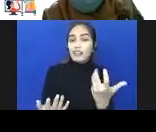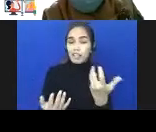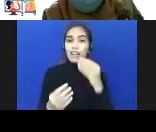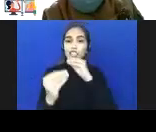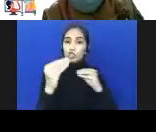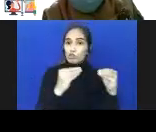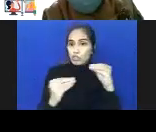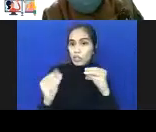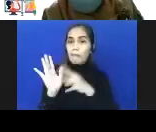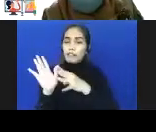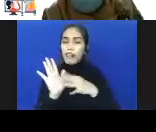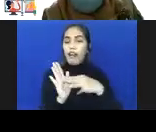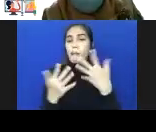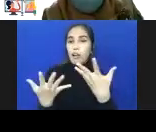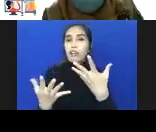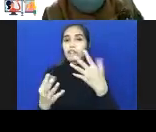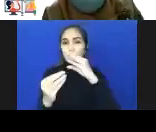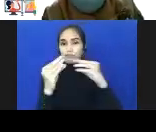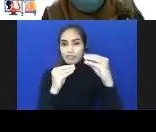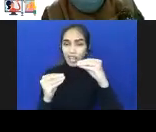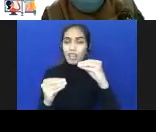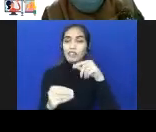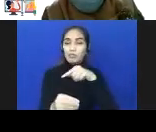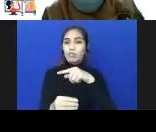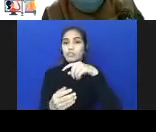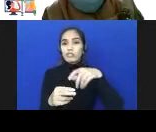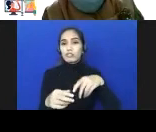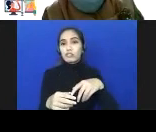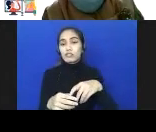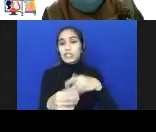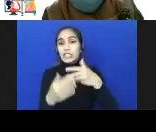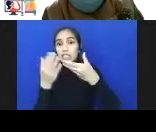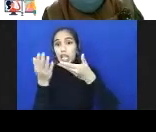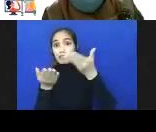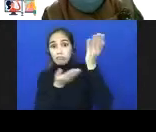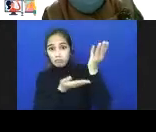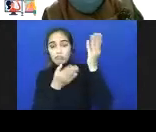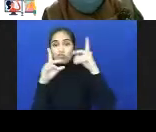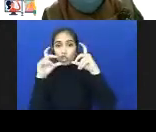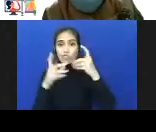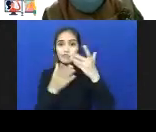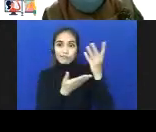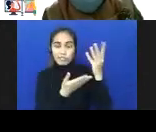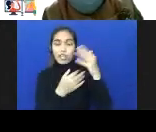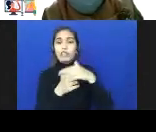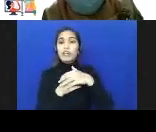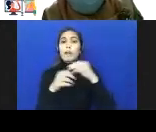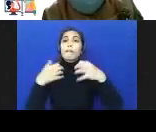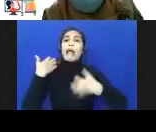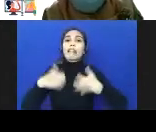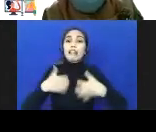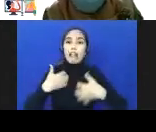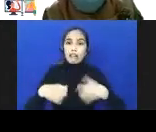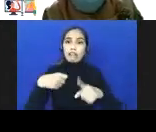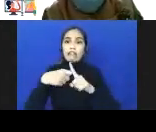diskusikan bersama di tempat OJT. Ini saat praktek klinis di puskesmas